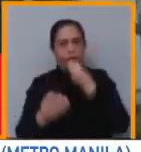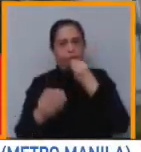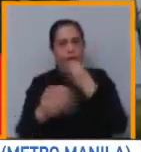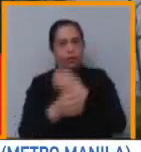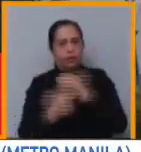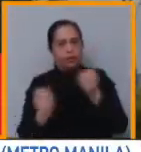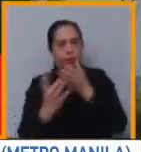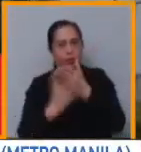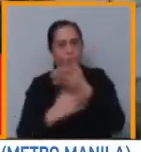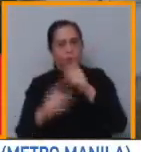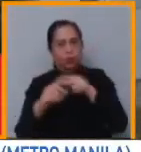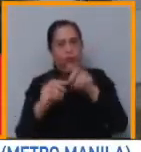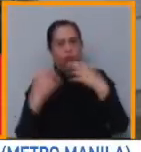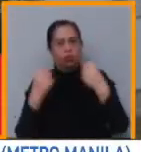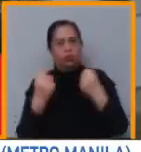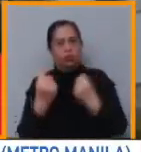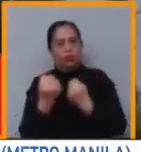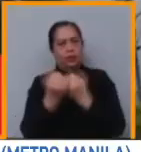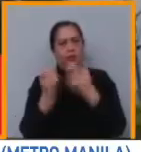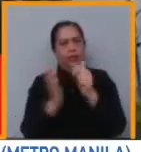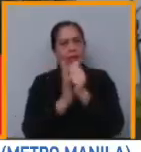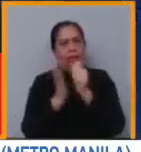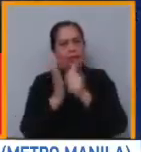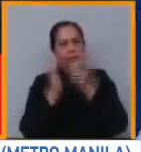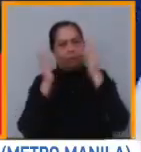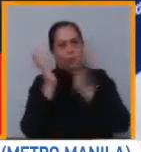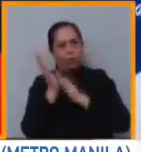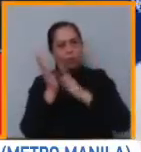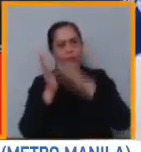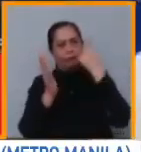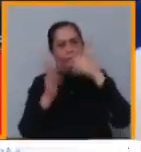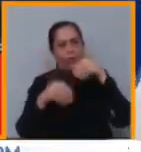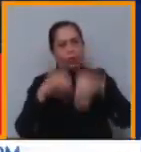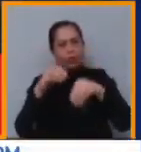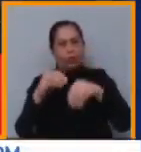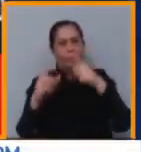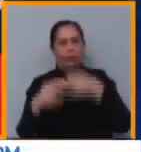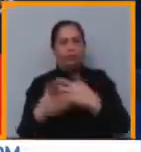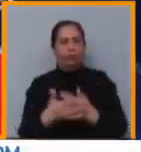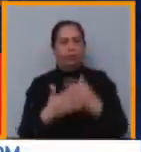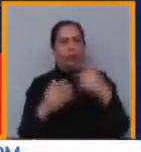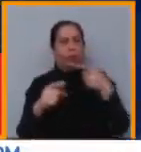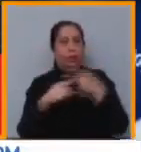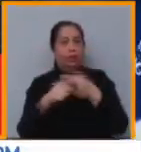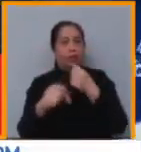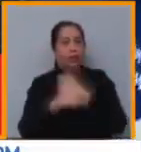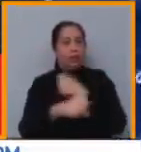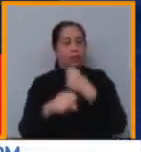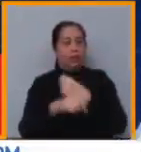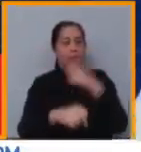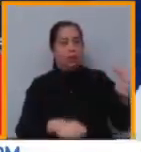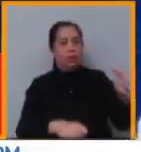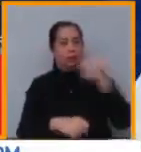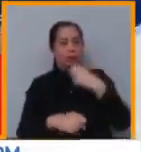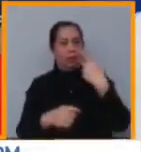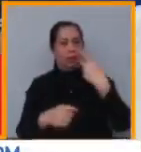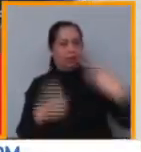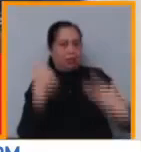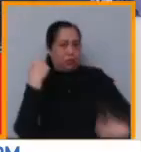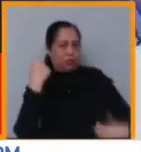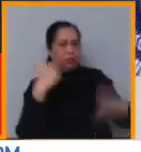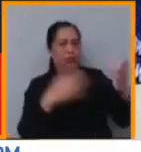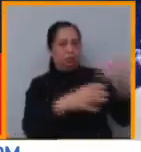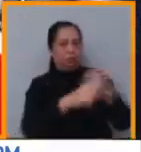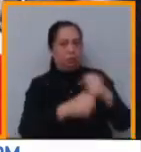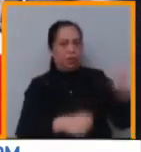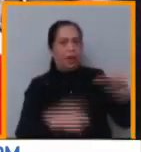pagpapalakas ng akademya sa agrikultura. Sa laban naman kontra katiwalian, plano niyang kunin ang katunggaling si Senador Panfilo Lacson bilang anti-corruption